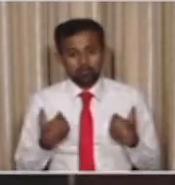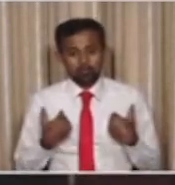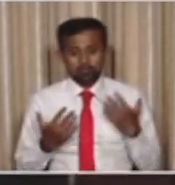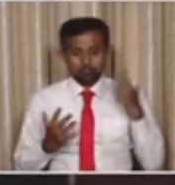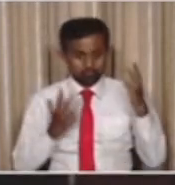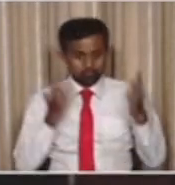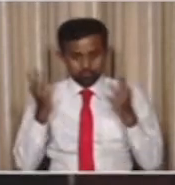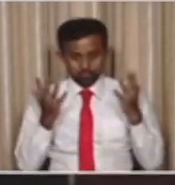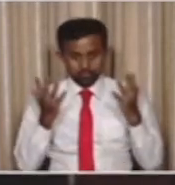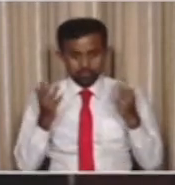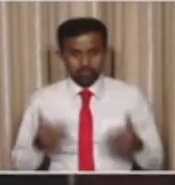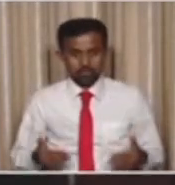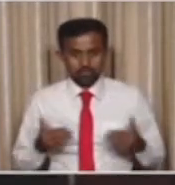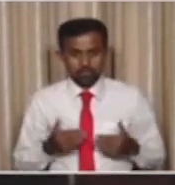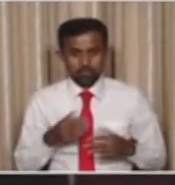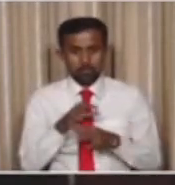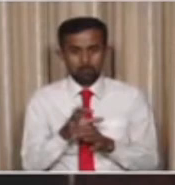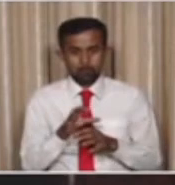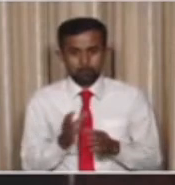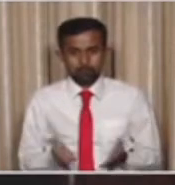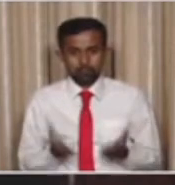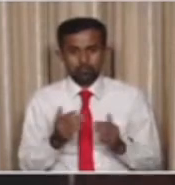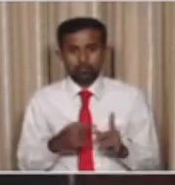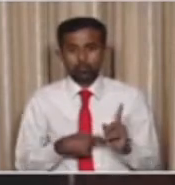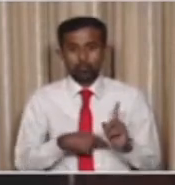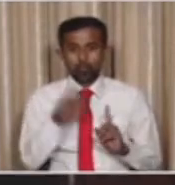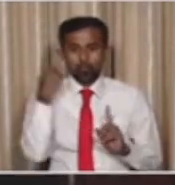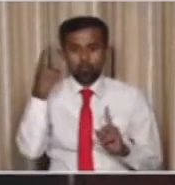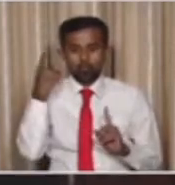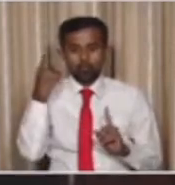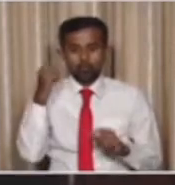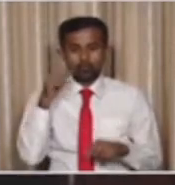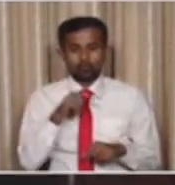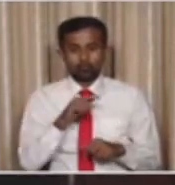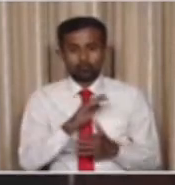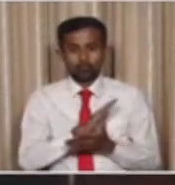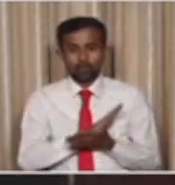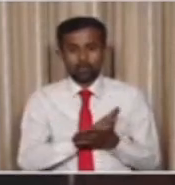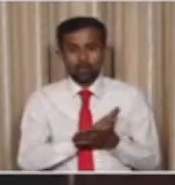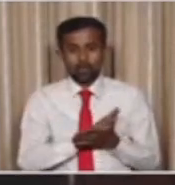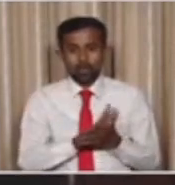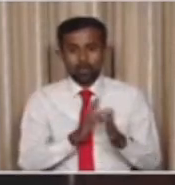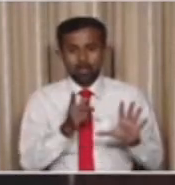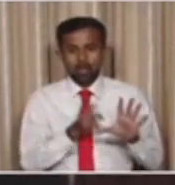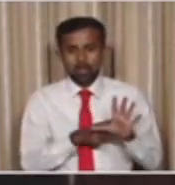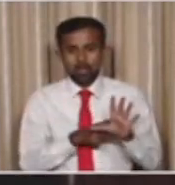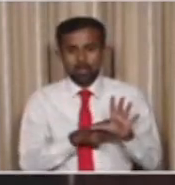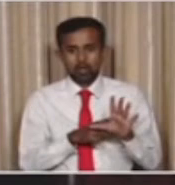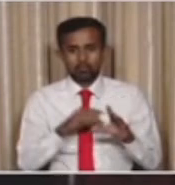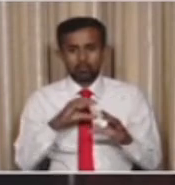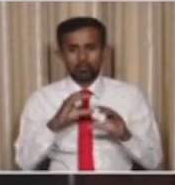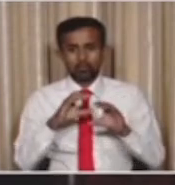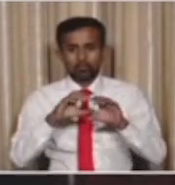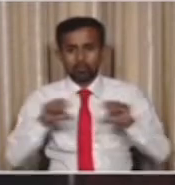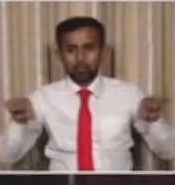ලෝකය. ඒ වෙනුවෙන් අද වෙනකොට පරිශ්‍රණ පවත්වනවා දියුණුම අවස්ථාවක් විදිහට මේ හයිපර් ලූප් ටියුබ් කියන ක්‍රමය මේ වෙනකොට